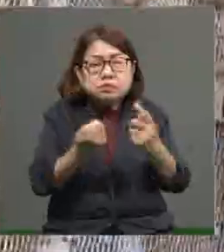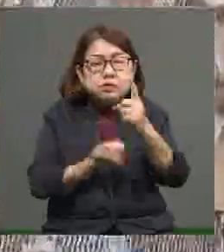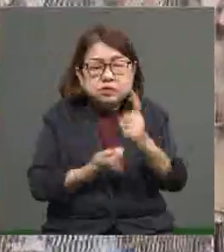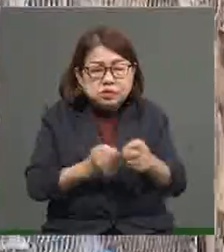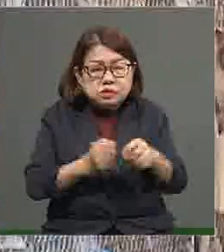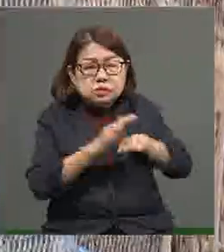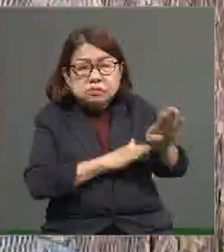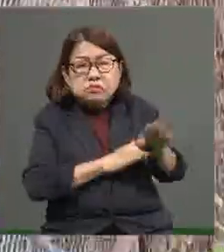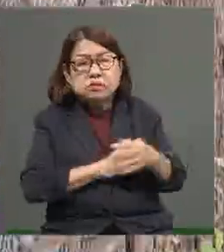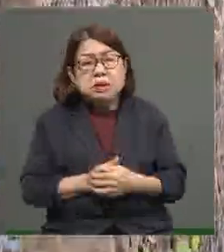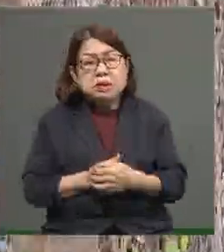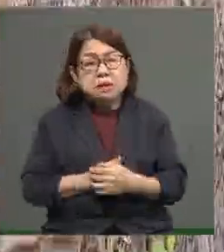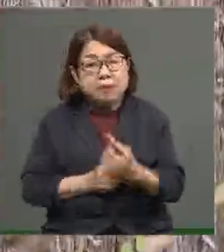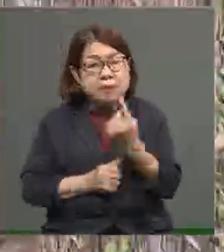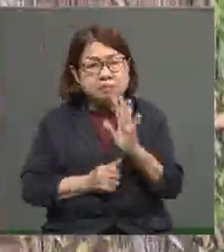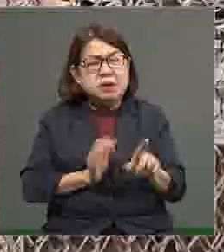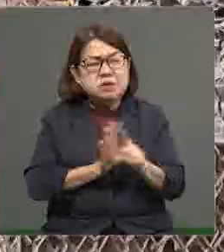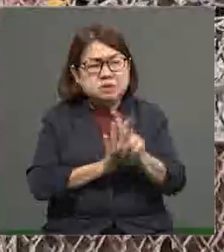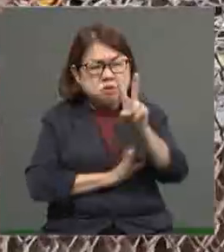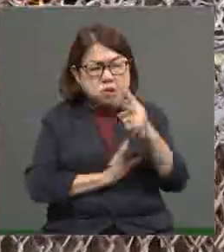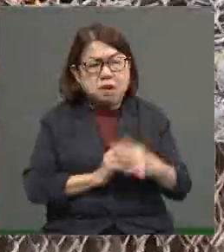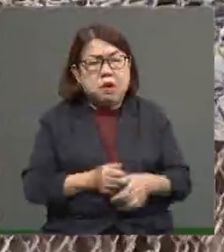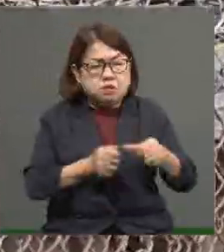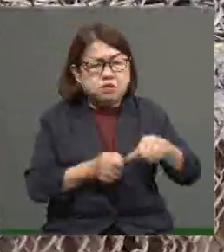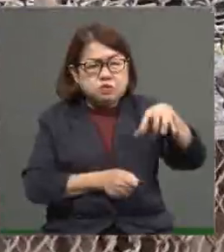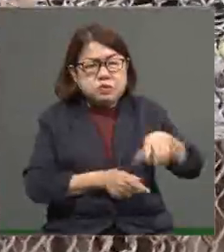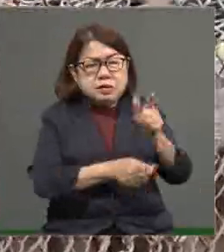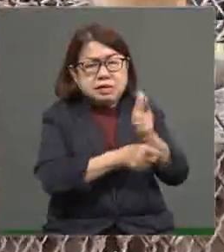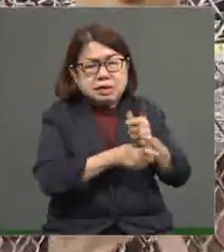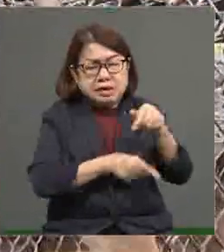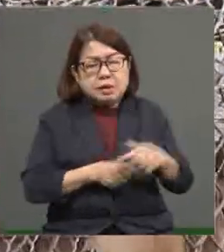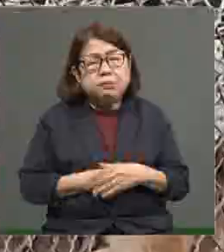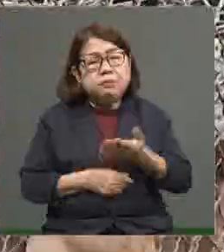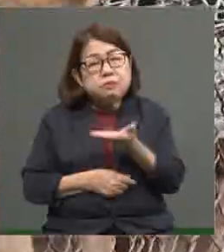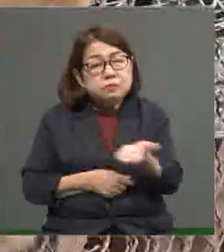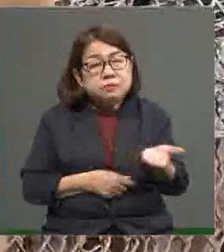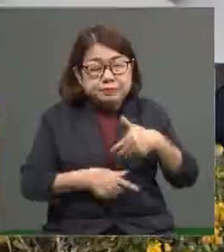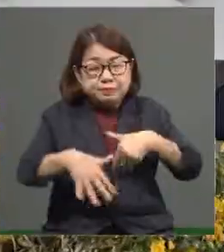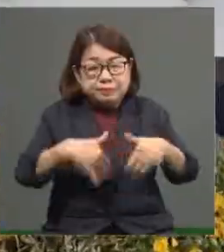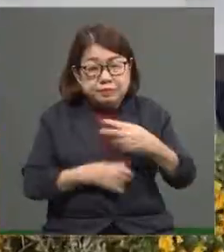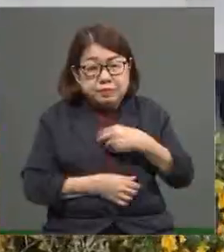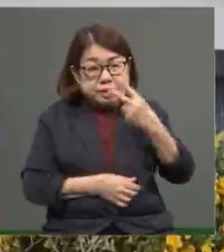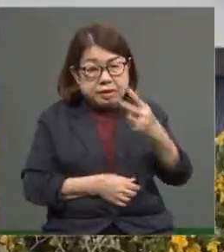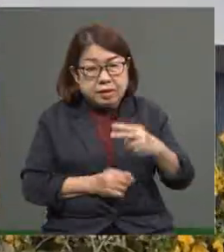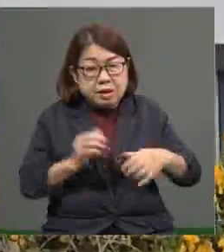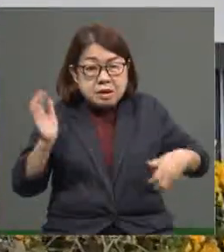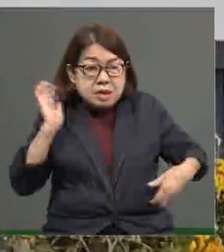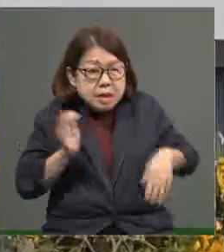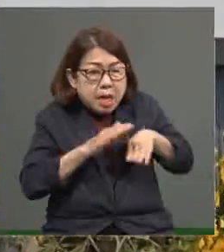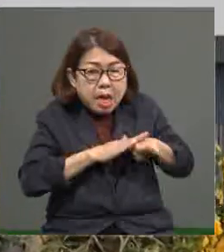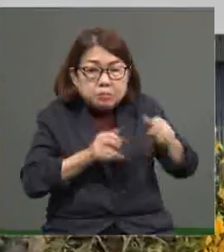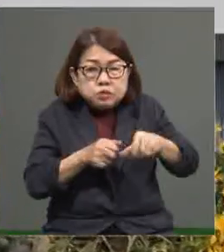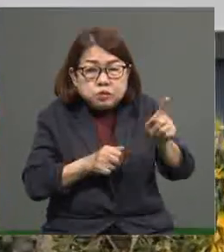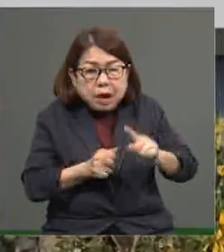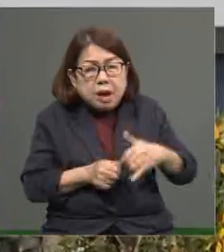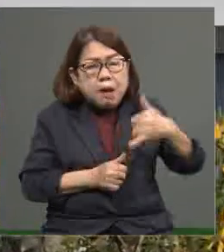ใช่แค่ครั้งแรกนะครับเป็นครั้งที่ 2แล้วสำหรับสถานที่ตรงนี้ก็ขอความร่วมมือพี่น้องประชาชนนะฮะถ้าเห็นลิงไปหลบซ่อนอยู่ตรงไหนเนี่ยขอ